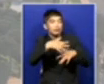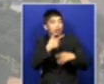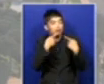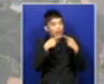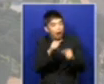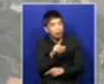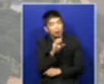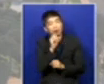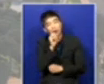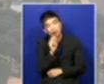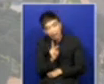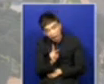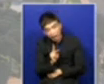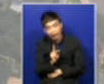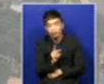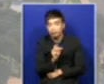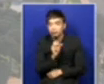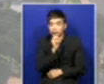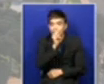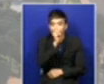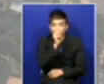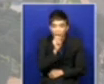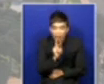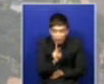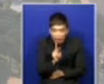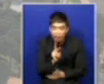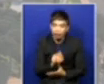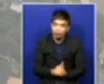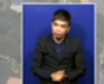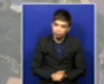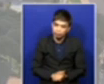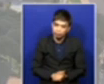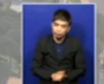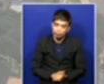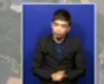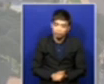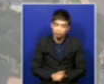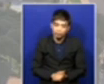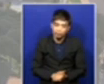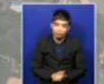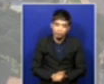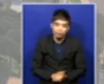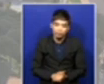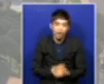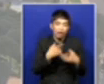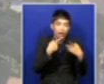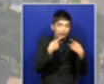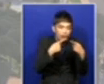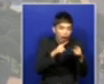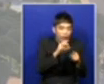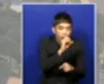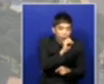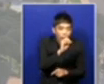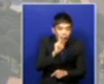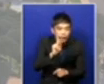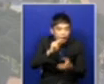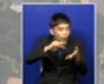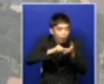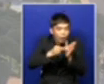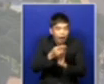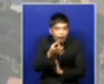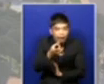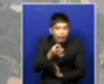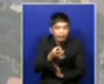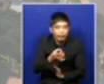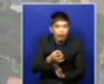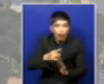ริหารราชการแผ่นดินโอเคเหรอแกตอบว่าไงไหมฮะแกถามผมท่านประธานครับบอกว่าโอเคแปลว่าอะไรล่ะท่านสสก็แปล